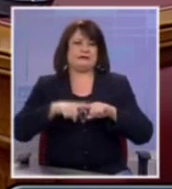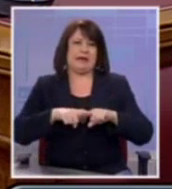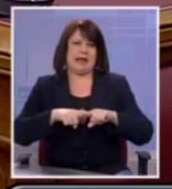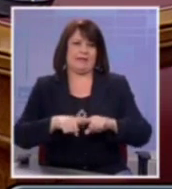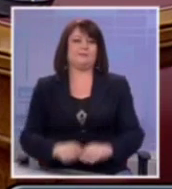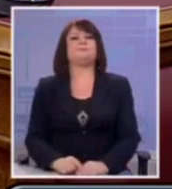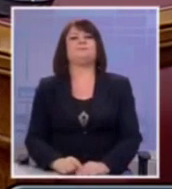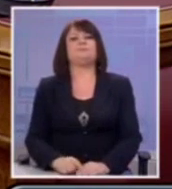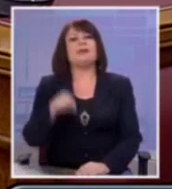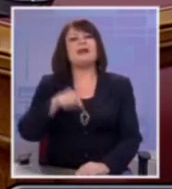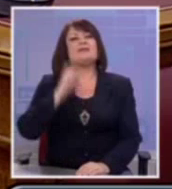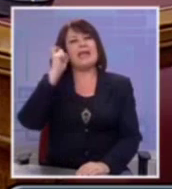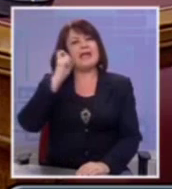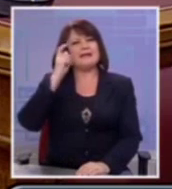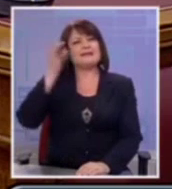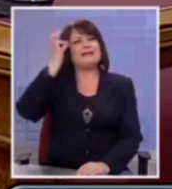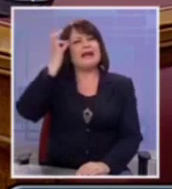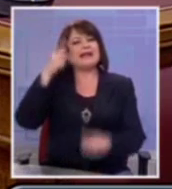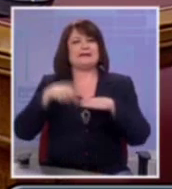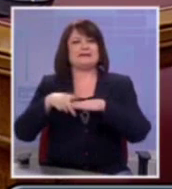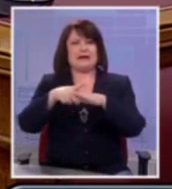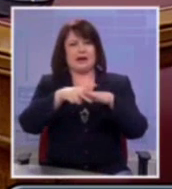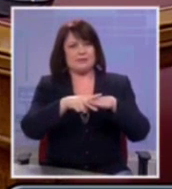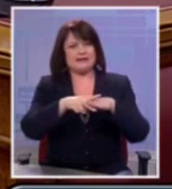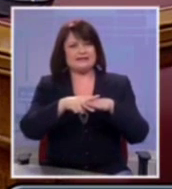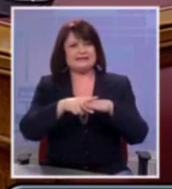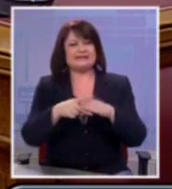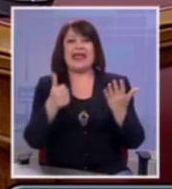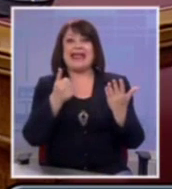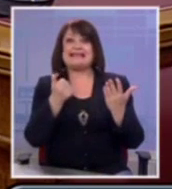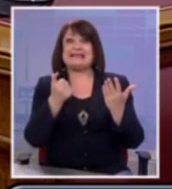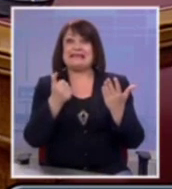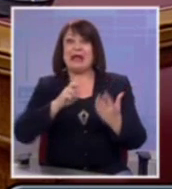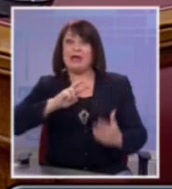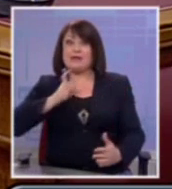Η έκθεση των γαλλικών τραπεζών στην Ελλάδα ήταν 60 δις